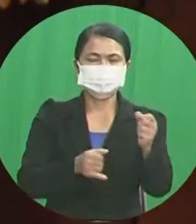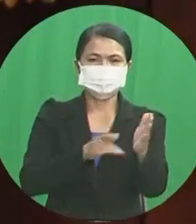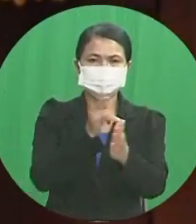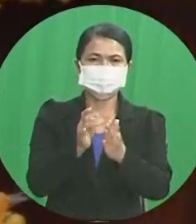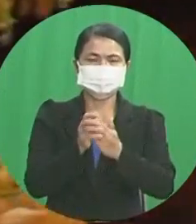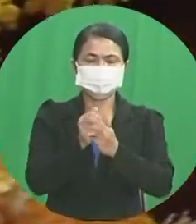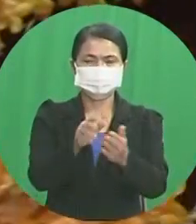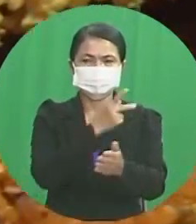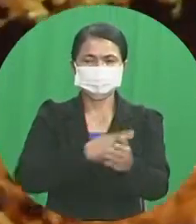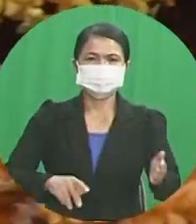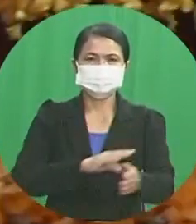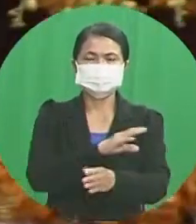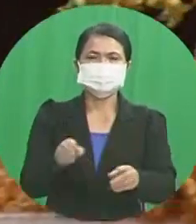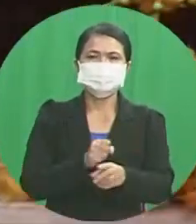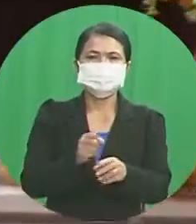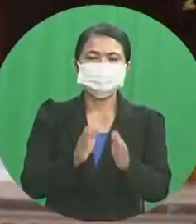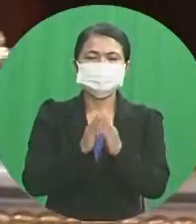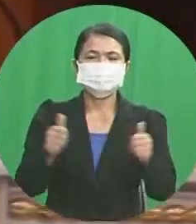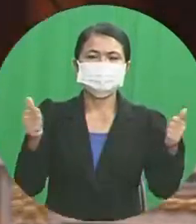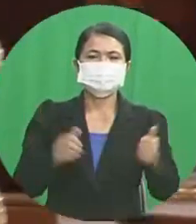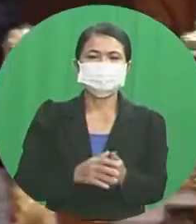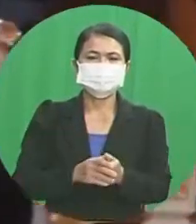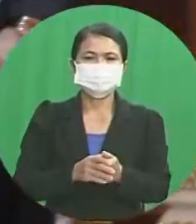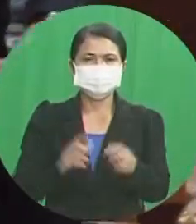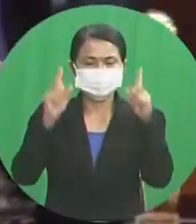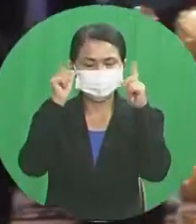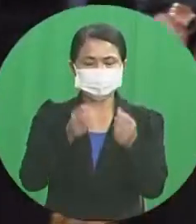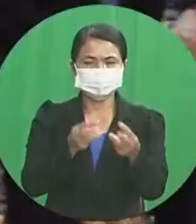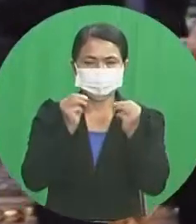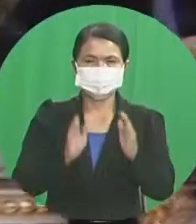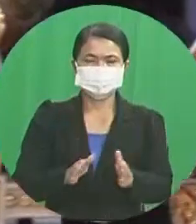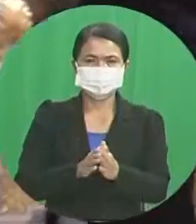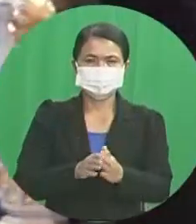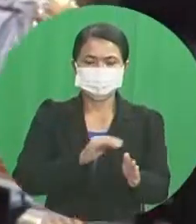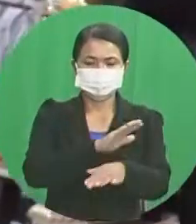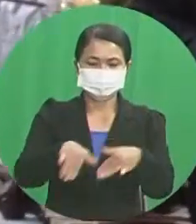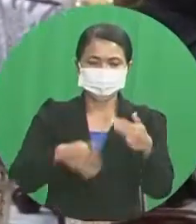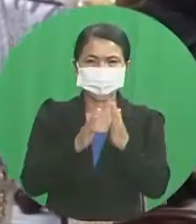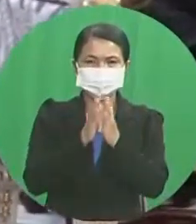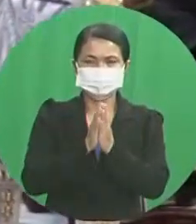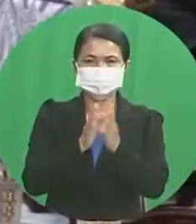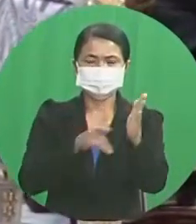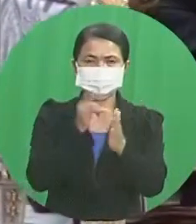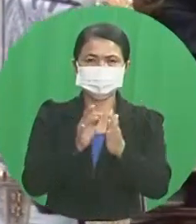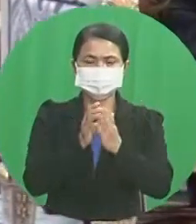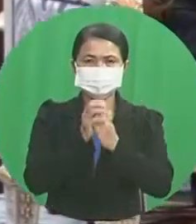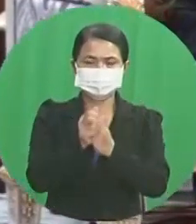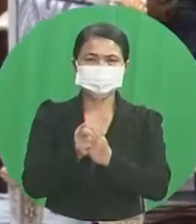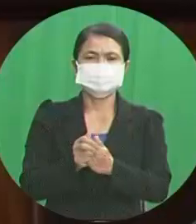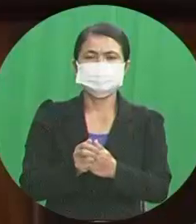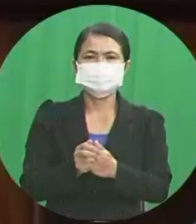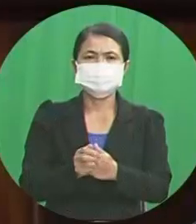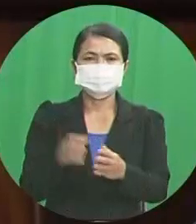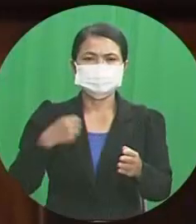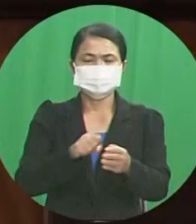ដ្ឋាភិបាលកម្ពុជាក៏ដូចជារដ្ឋសភាឯកឧត្តមនាយករដ្ឋមន្ត្រីបានថ្លែងអំណរគុណដល់រាជរដ្ឋាភិបាលរដ្ឋស